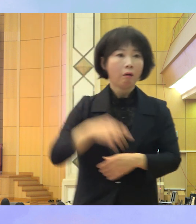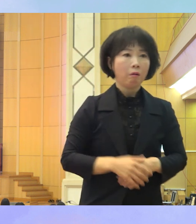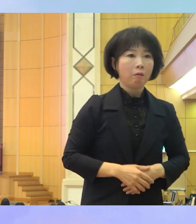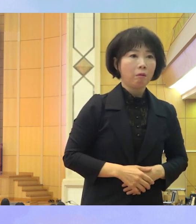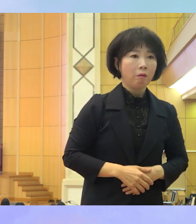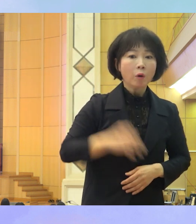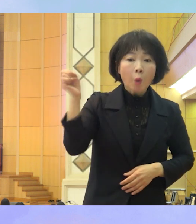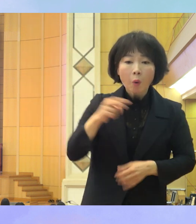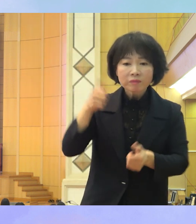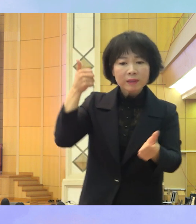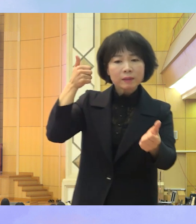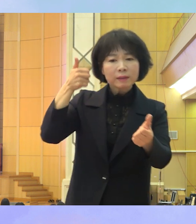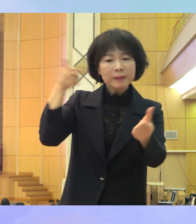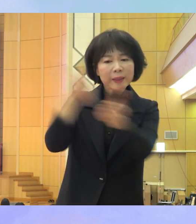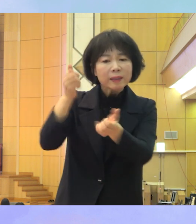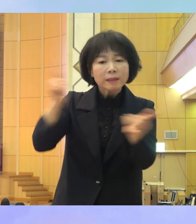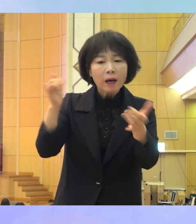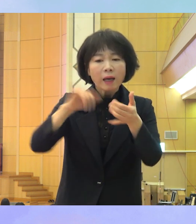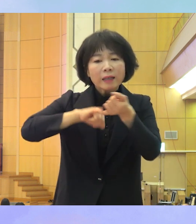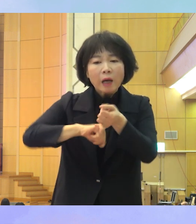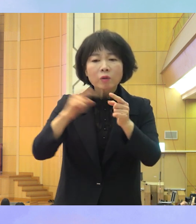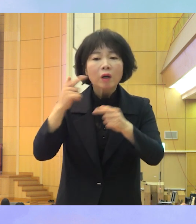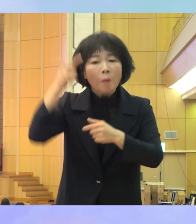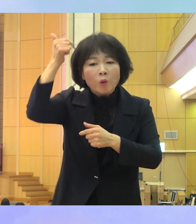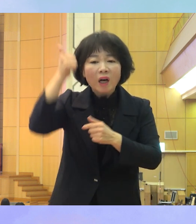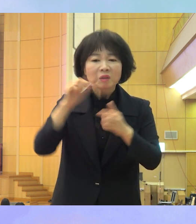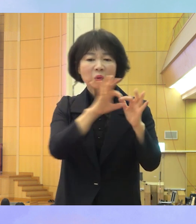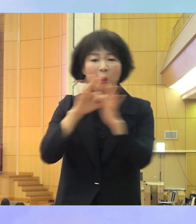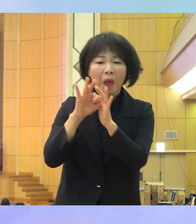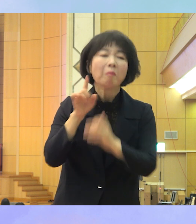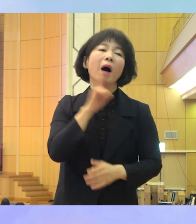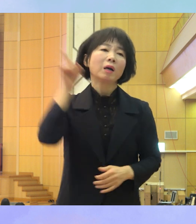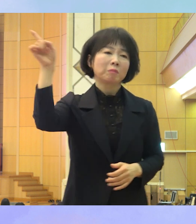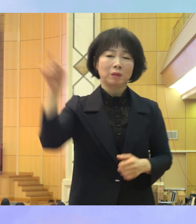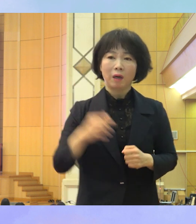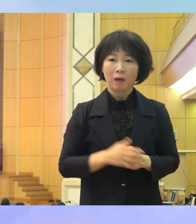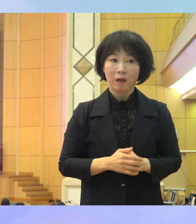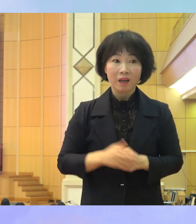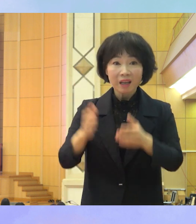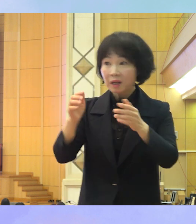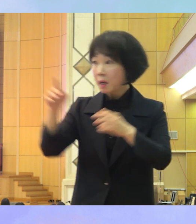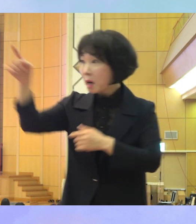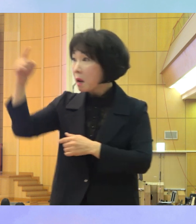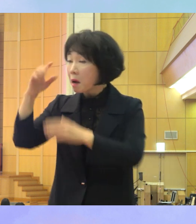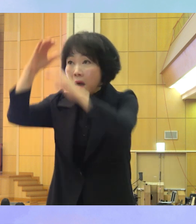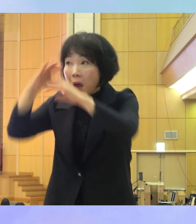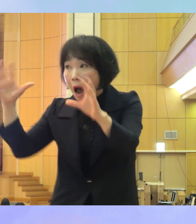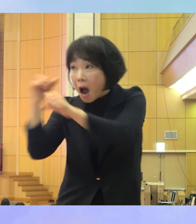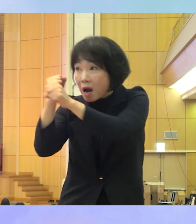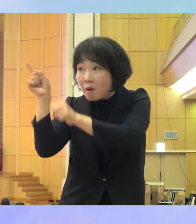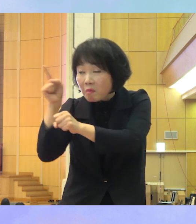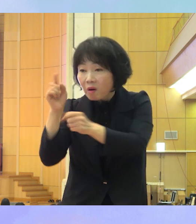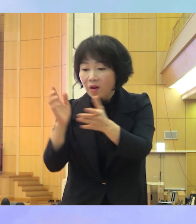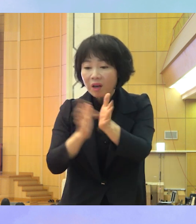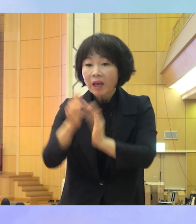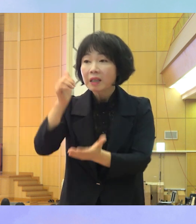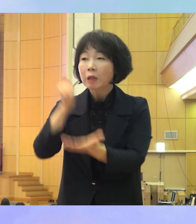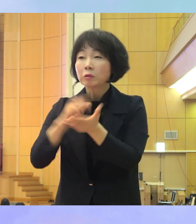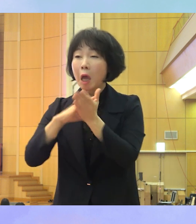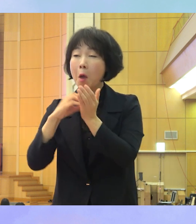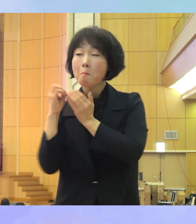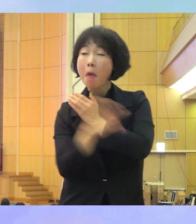약속의 목자를 통해, 그 결국에는 예수님을 얘기하는 게 아니라 이만희 이긴 자,